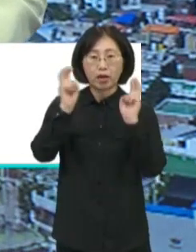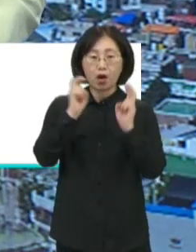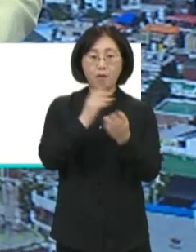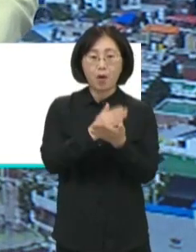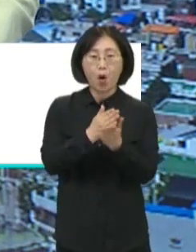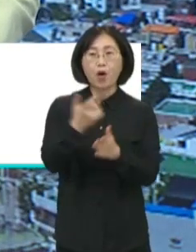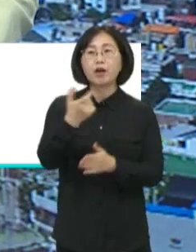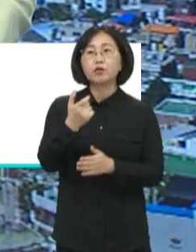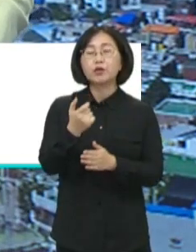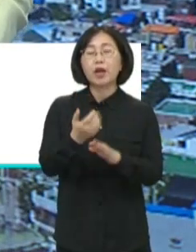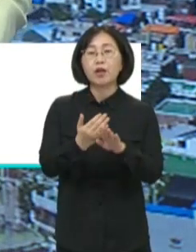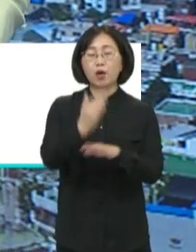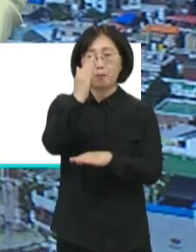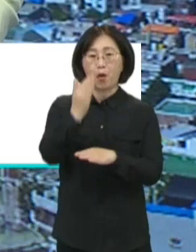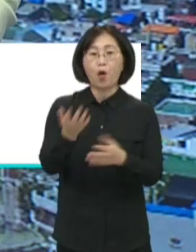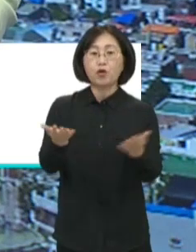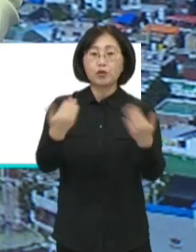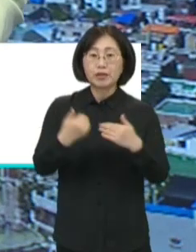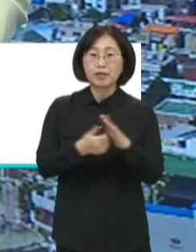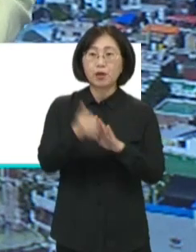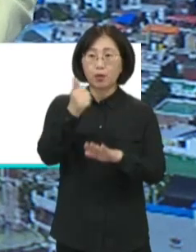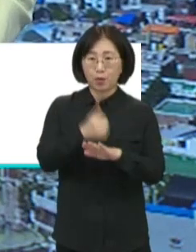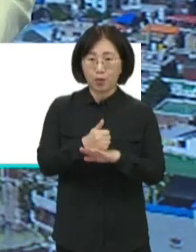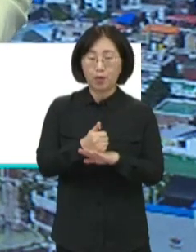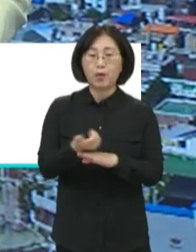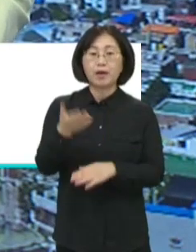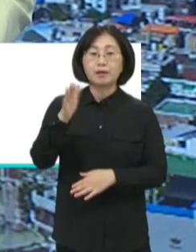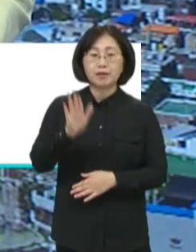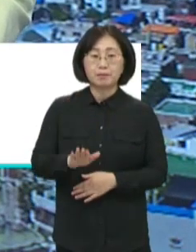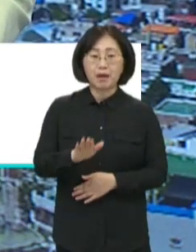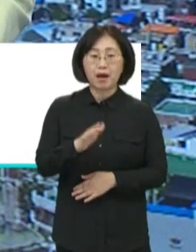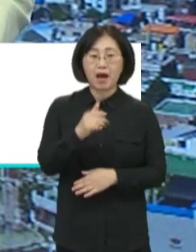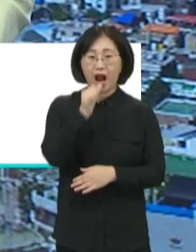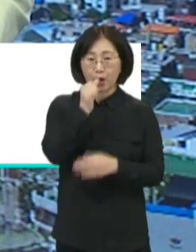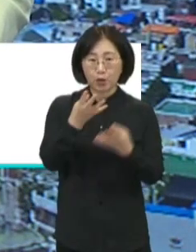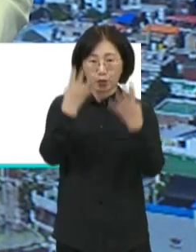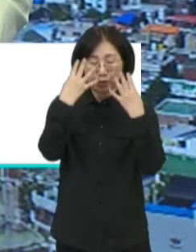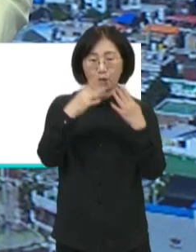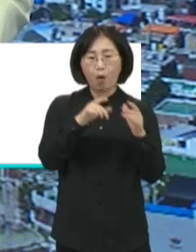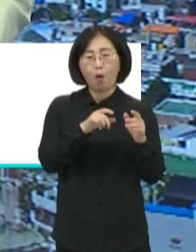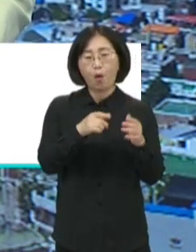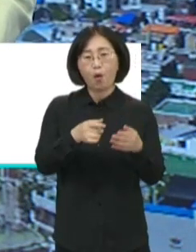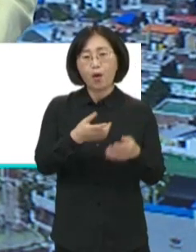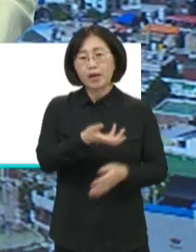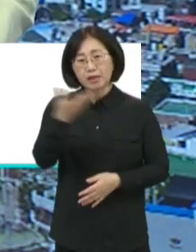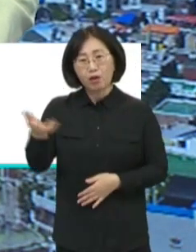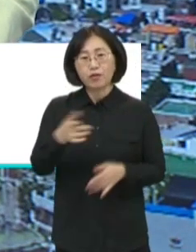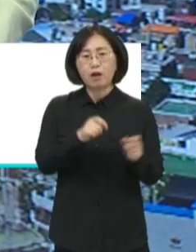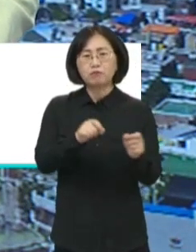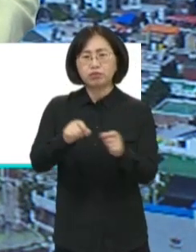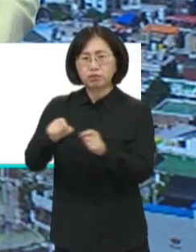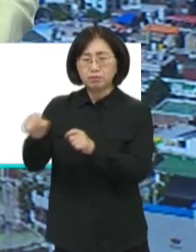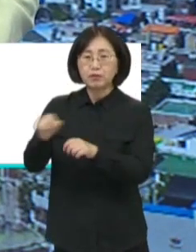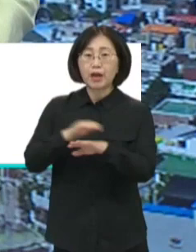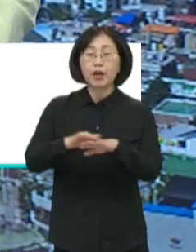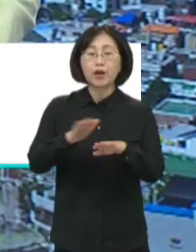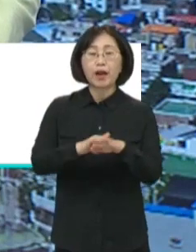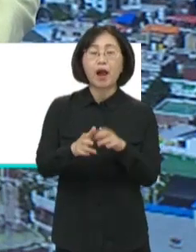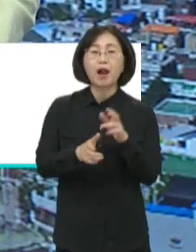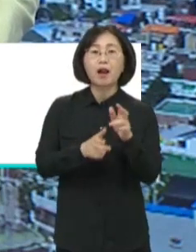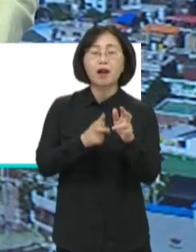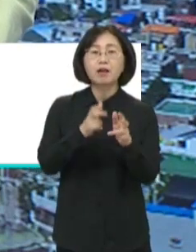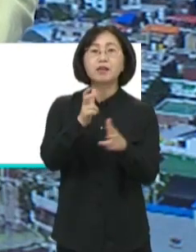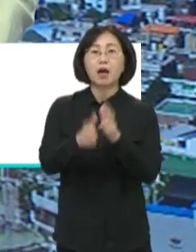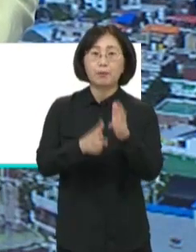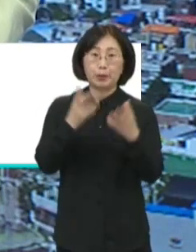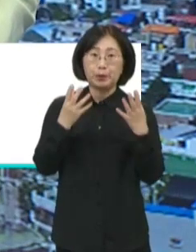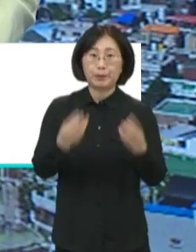경제분야에서 많은 성과를 냈지만 대전 교도소 이전 등 지지부진한 수건 사업 해결은 풀어야 할 과제로 남아 있습니다 조혜원